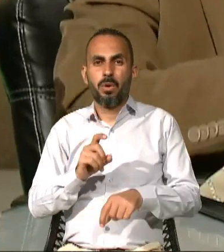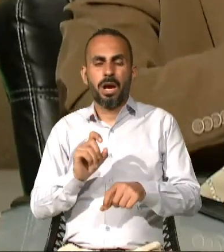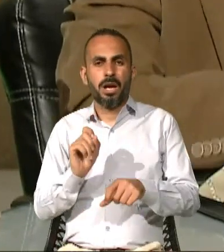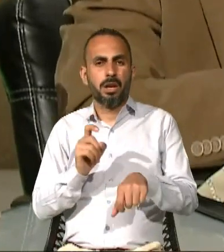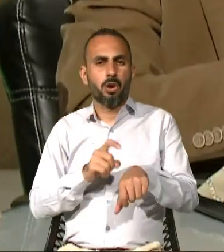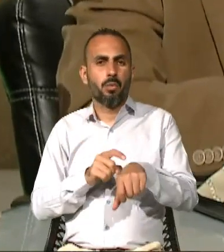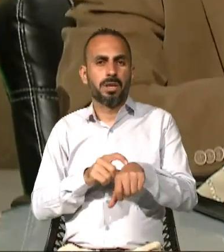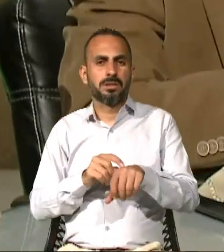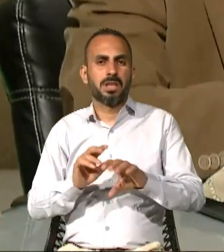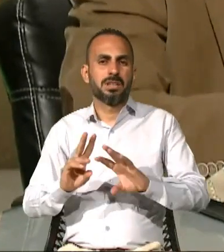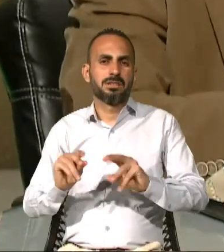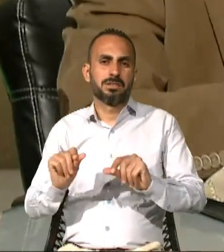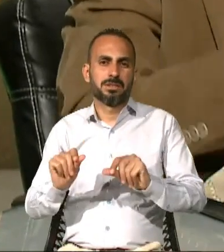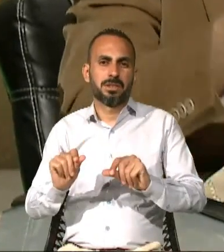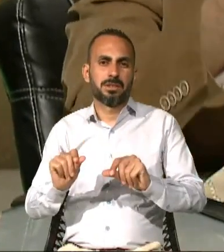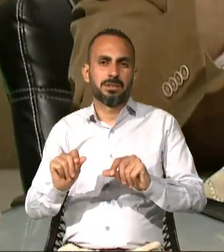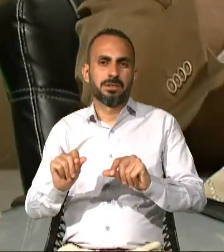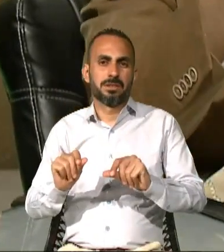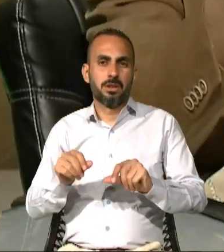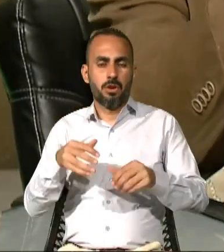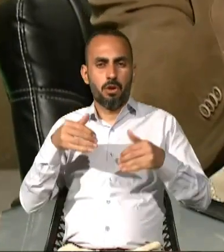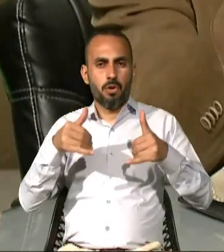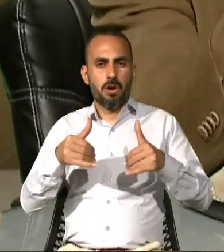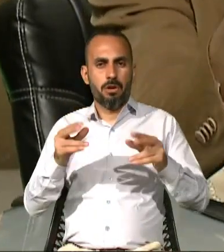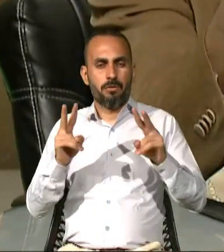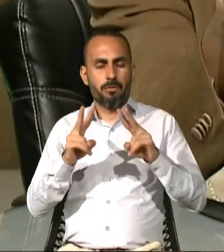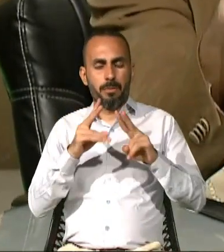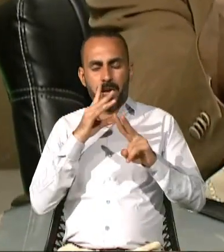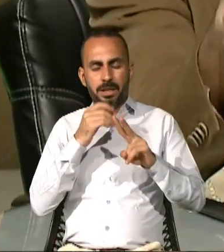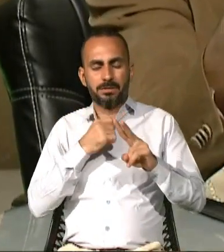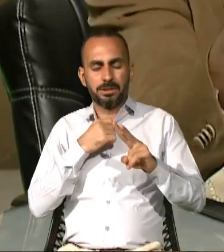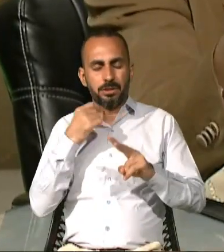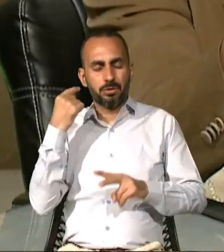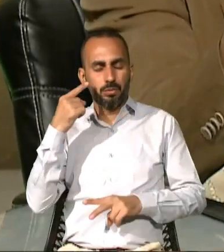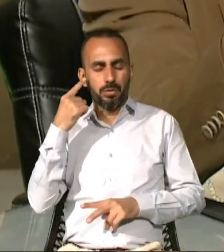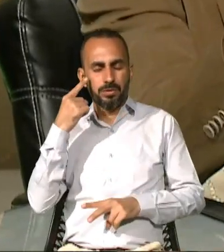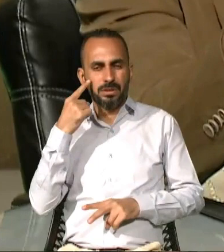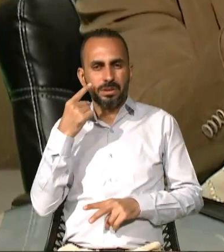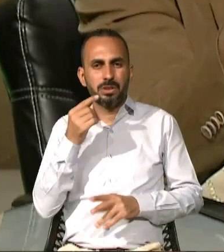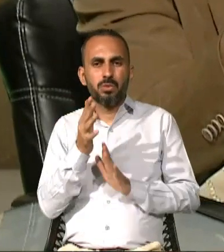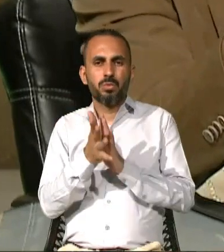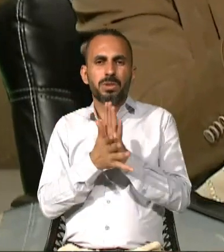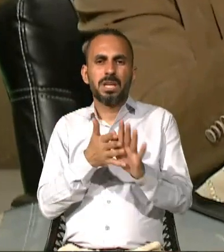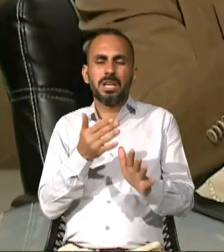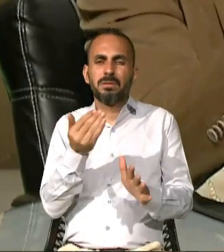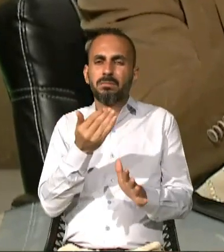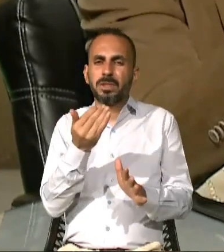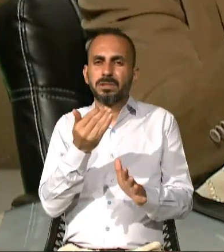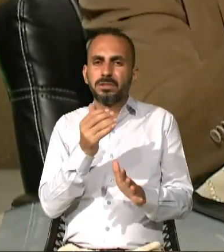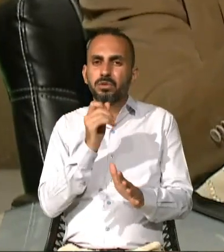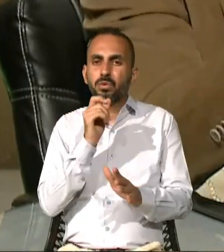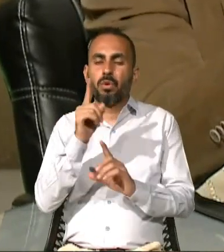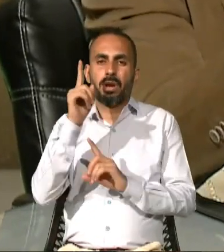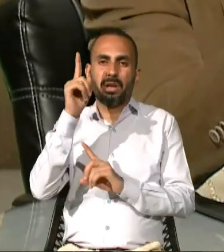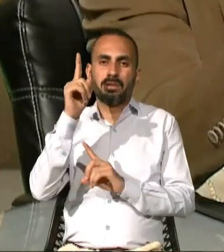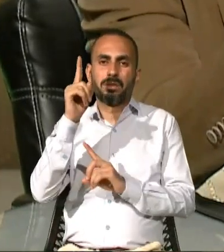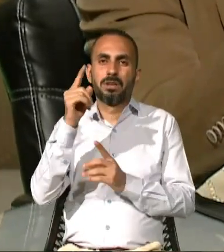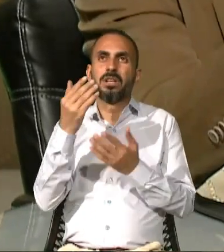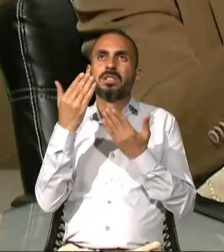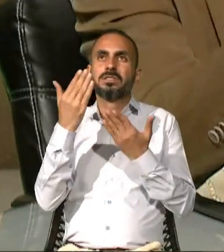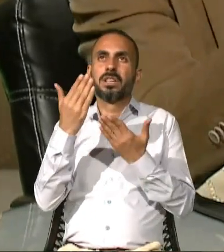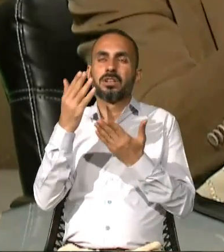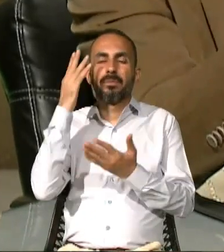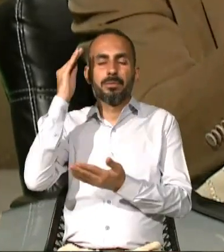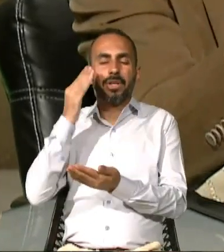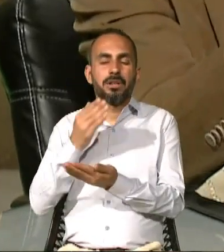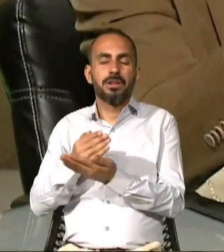نفسك وادي حياتك للرب، وبأبسط كلمات اقف قدام ربنا وقول له اللهم ارحمني انا الخاطئ. امين